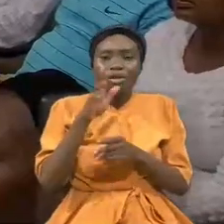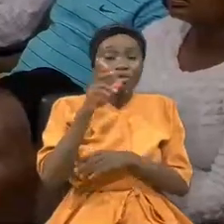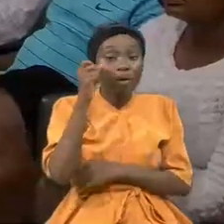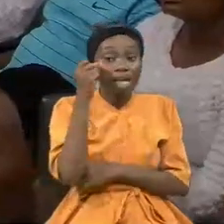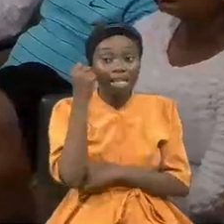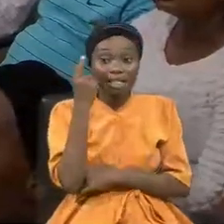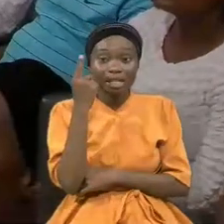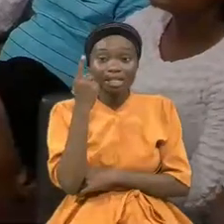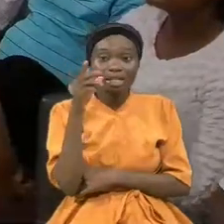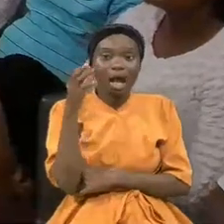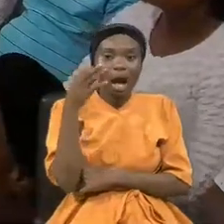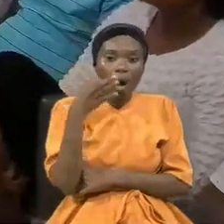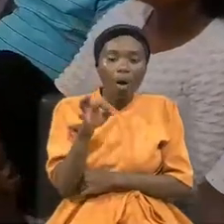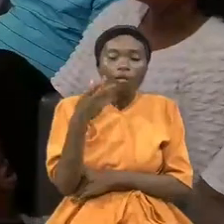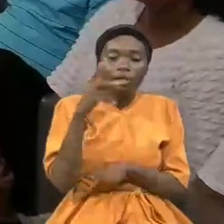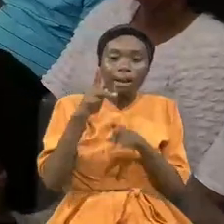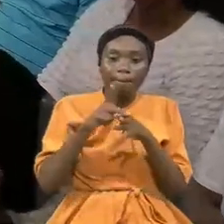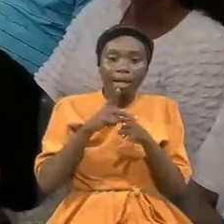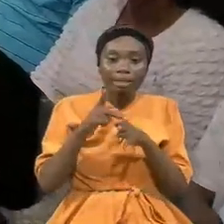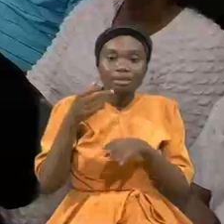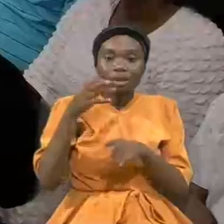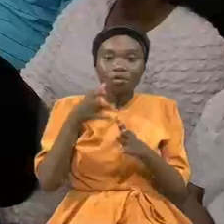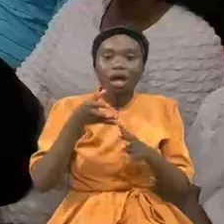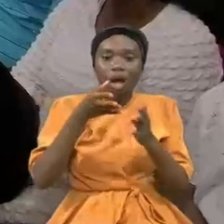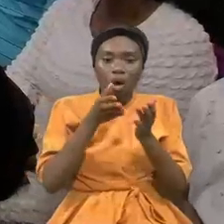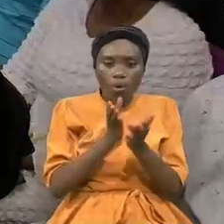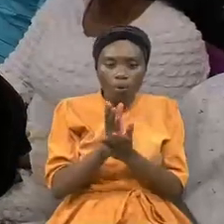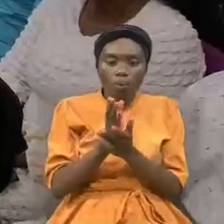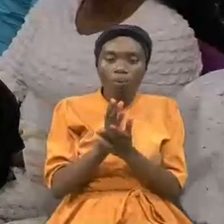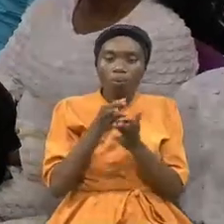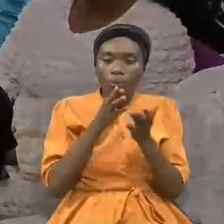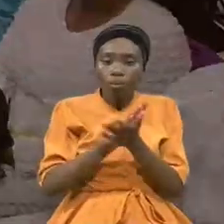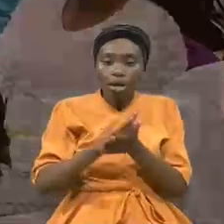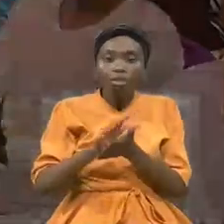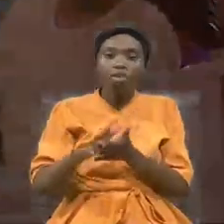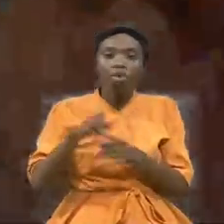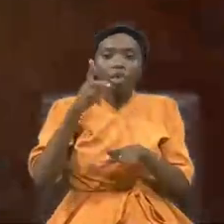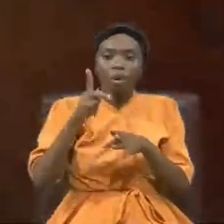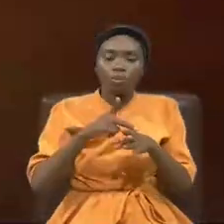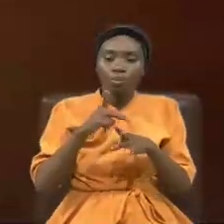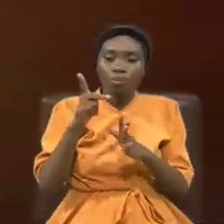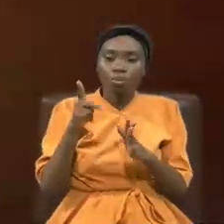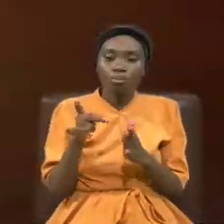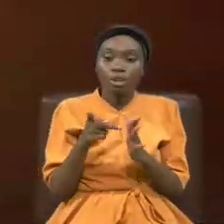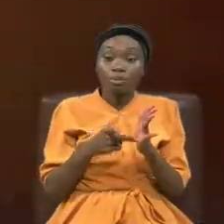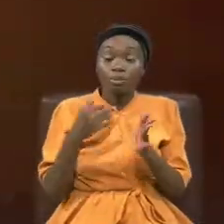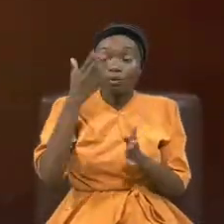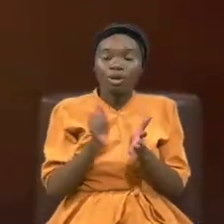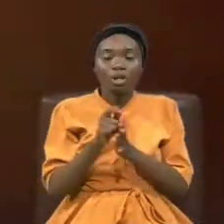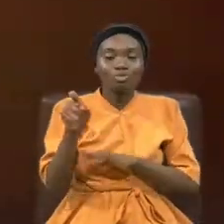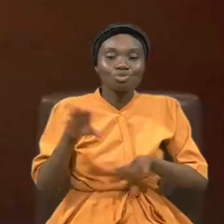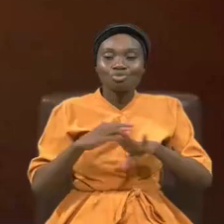cela à votre compréhension des pratiques ou bien des principes de justice et de sainteté du